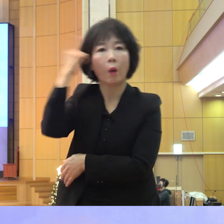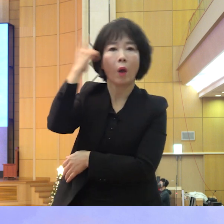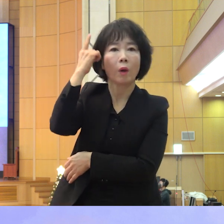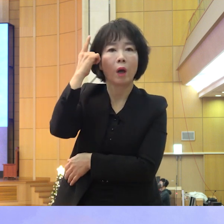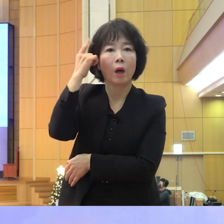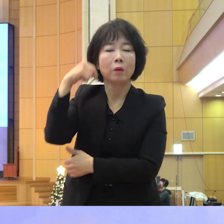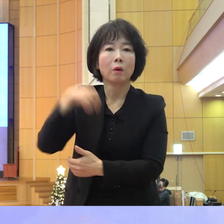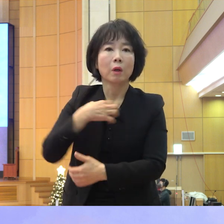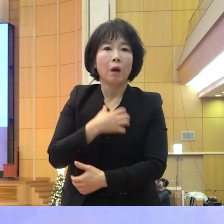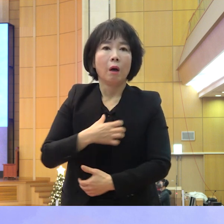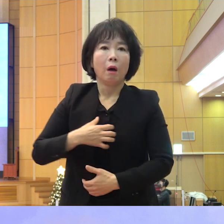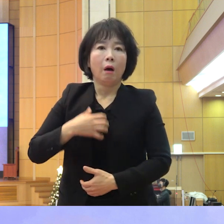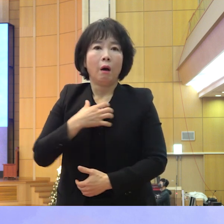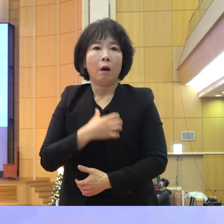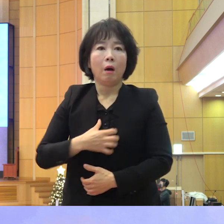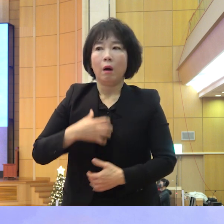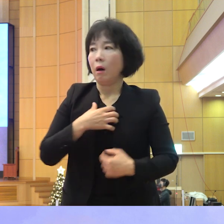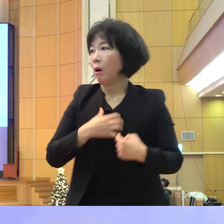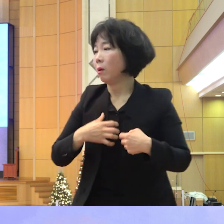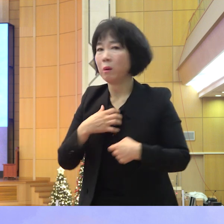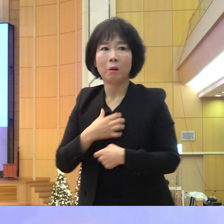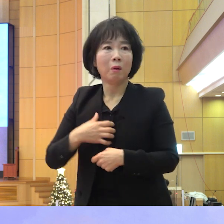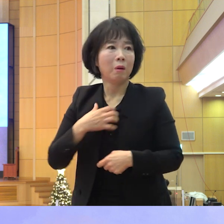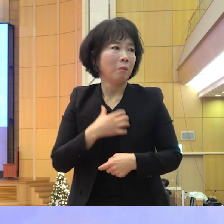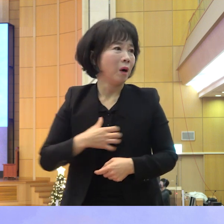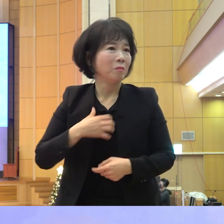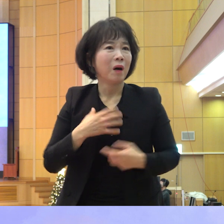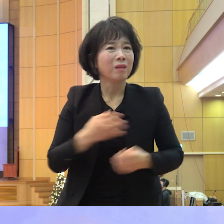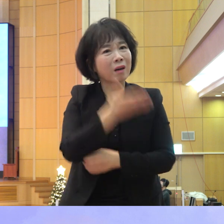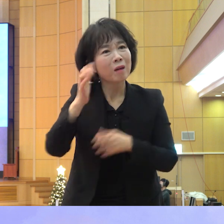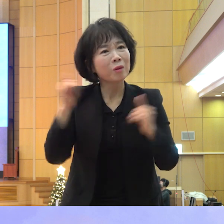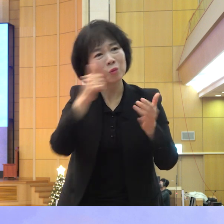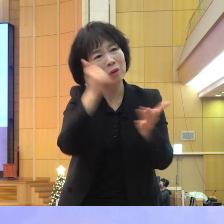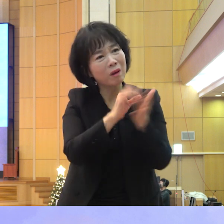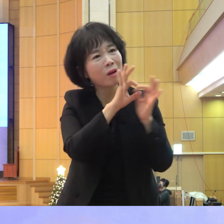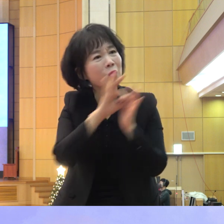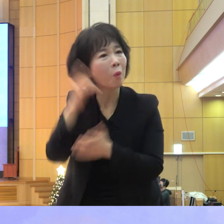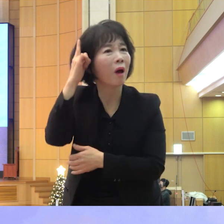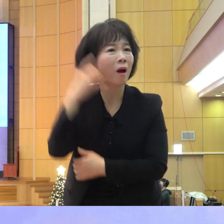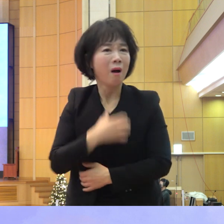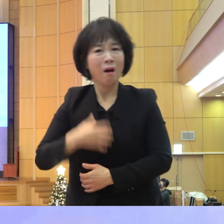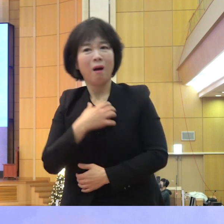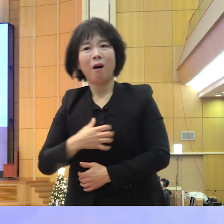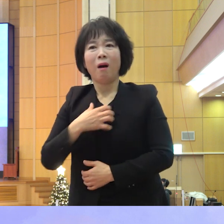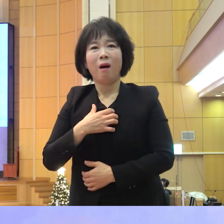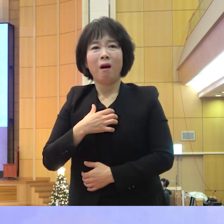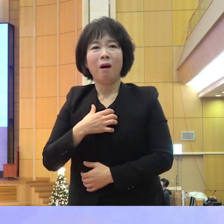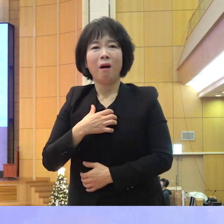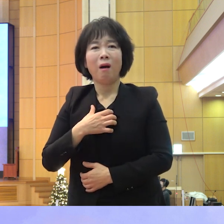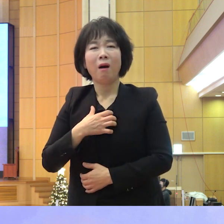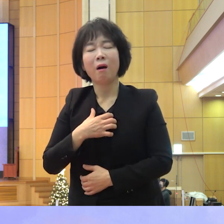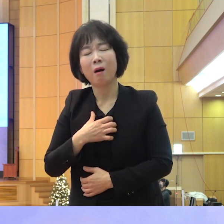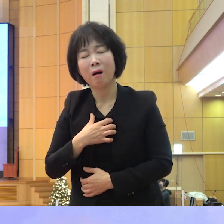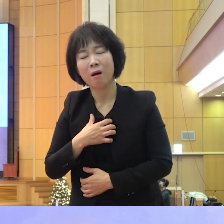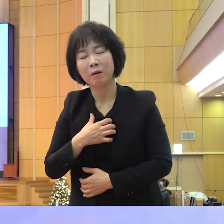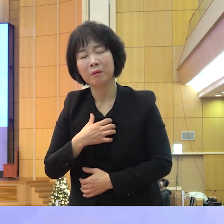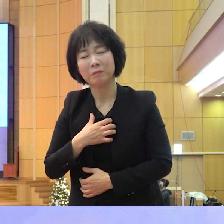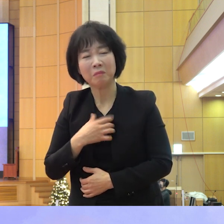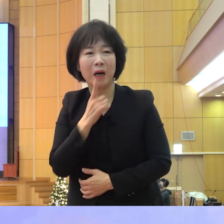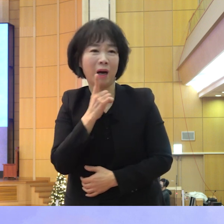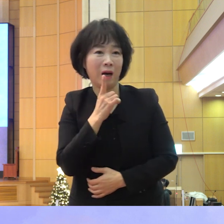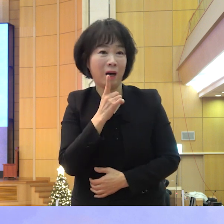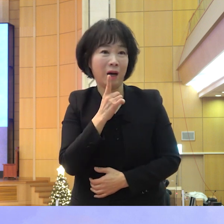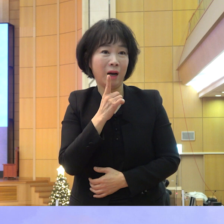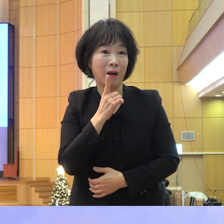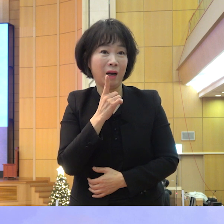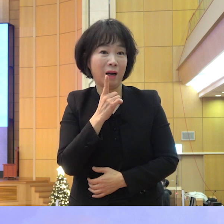그리고 근심하시고 걱정하시고 그러면서 하나님께서 말씀하시기를